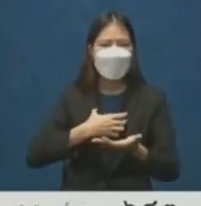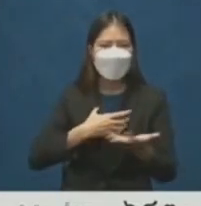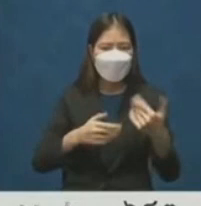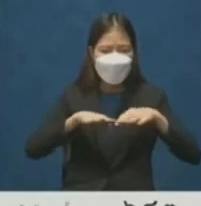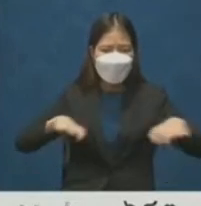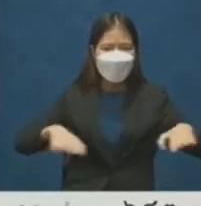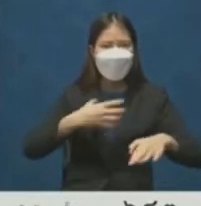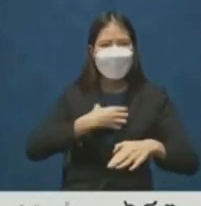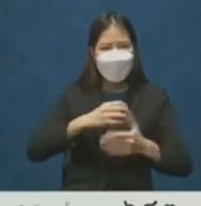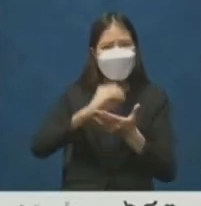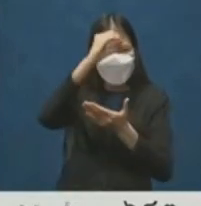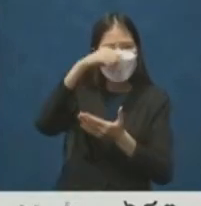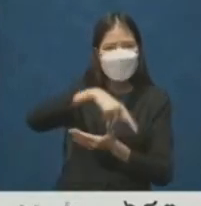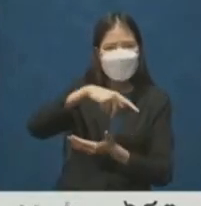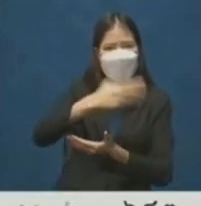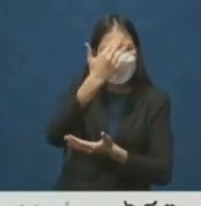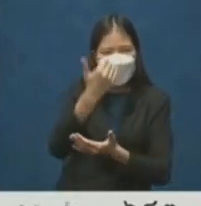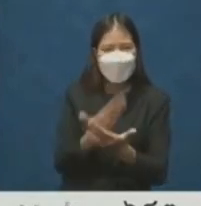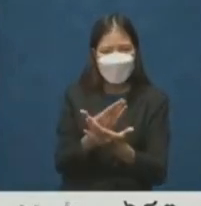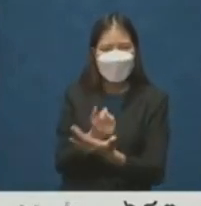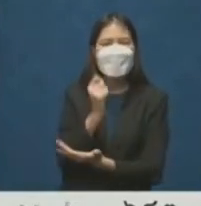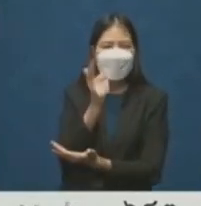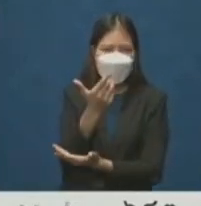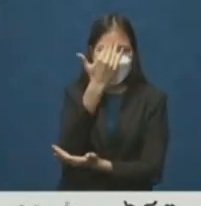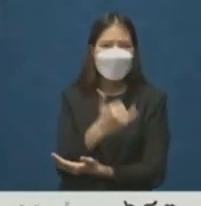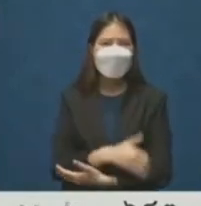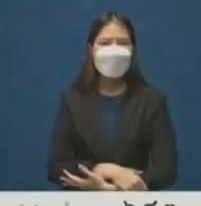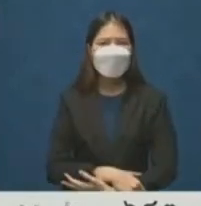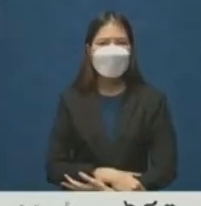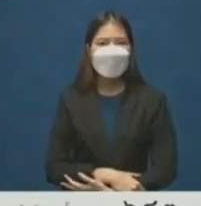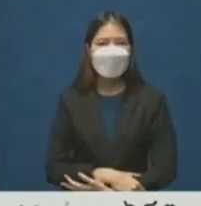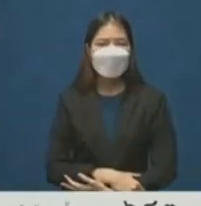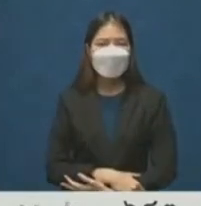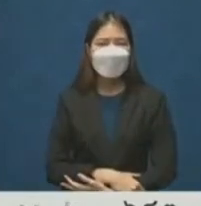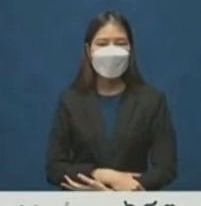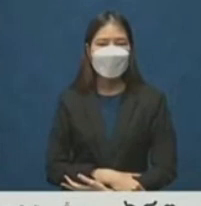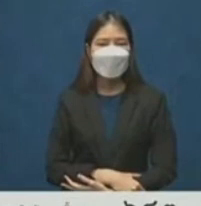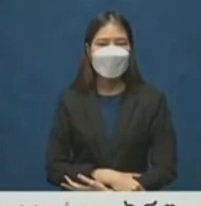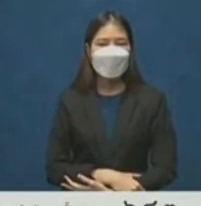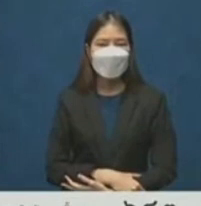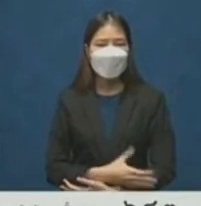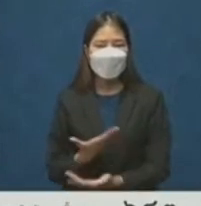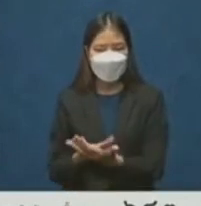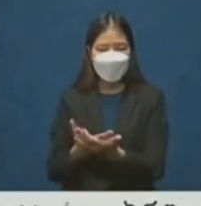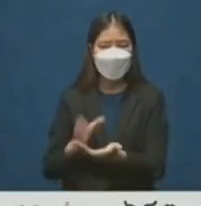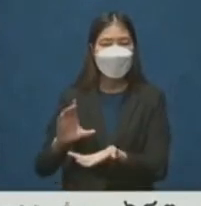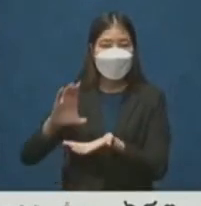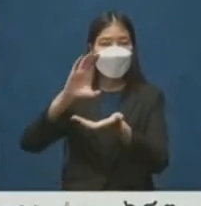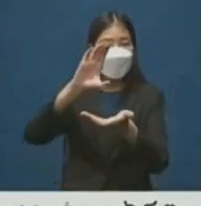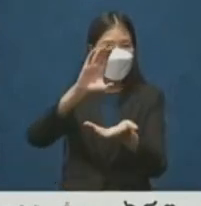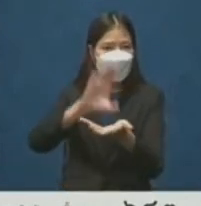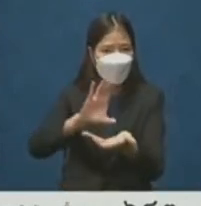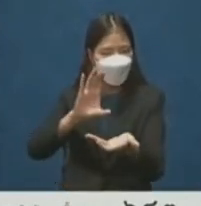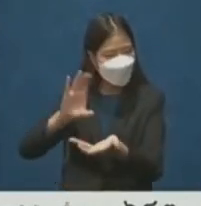ต้องการแล้วเด็กอยากเรียนพิเศษน่ะทำไมต้องให้เขาเสียตังค์ทำไมเราไม่ลงทุน